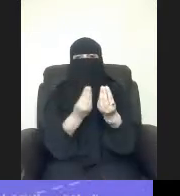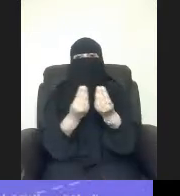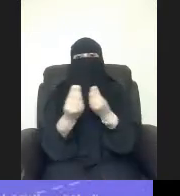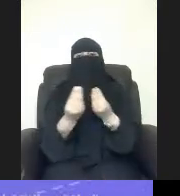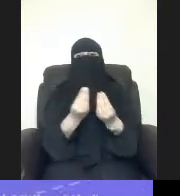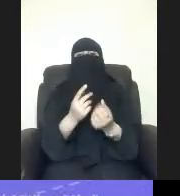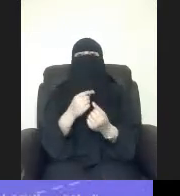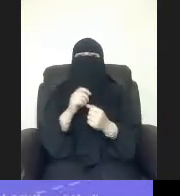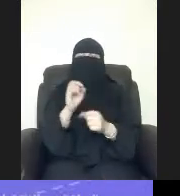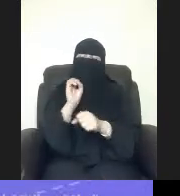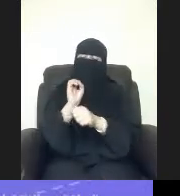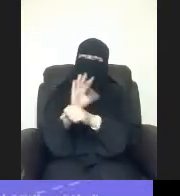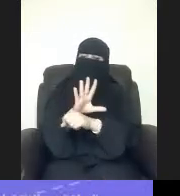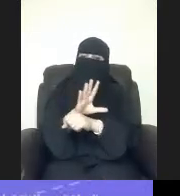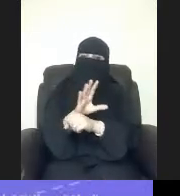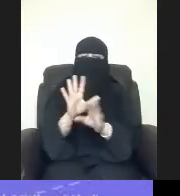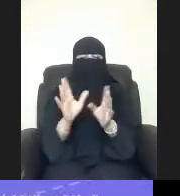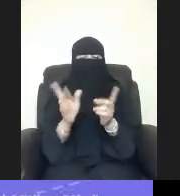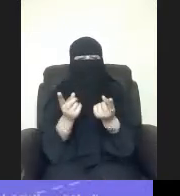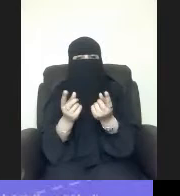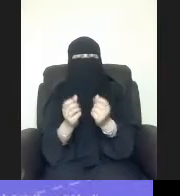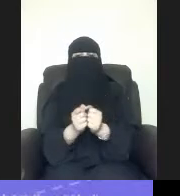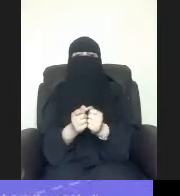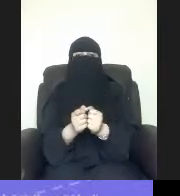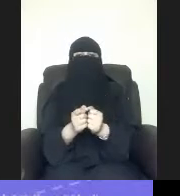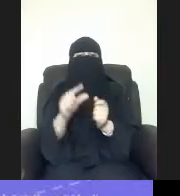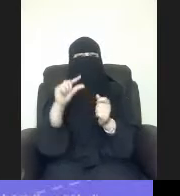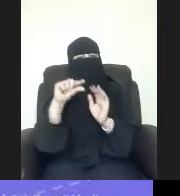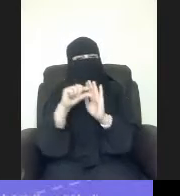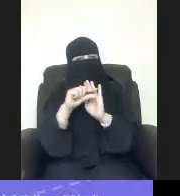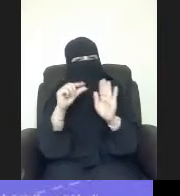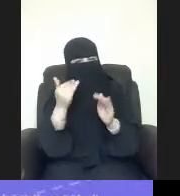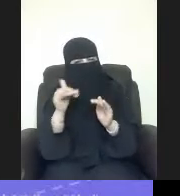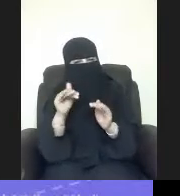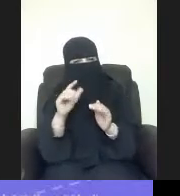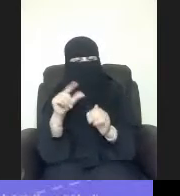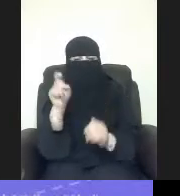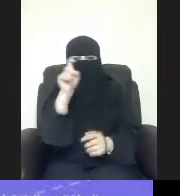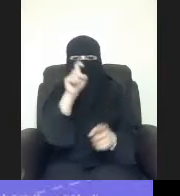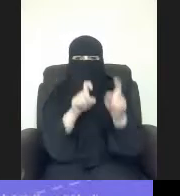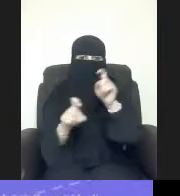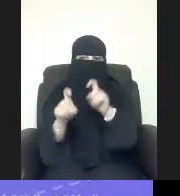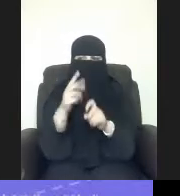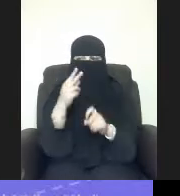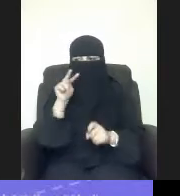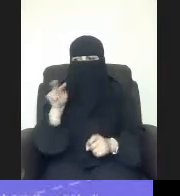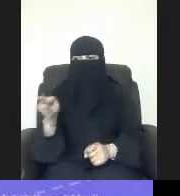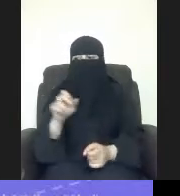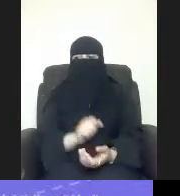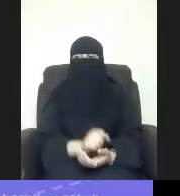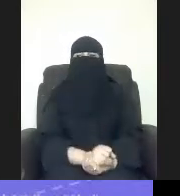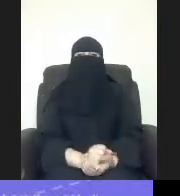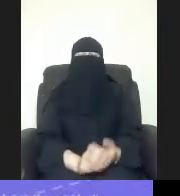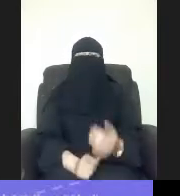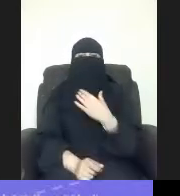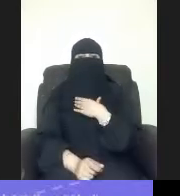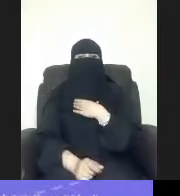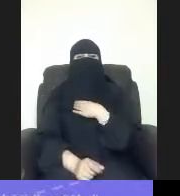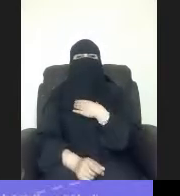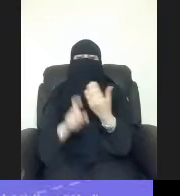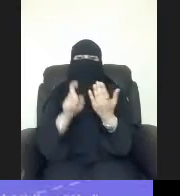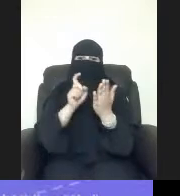الأسئلة. كما ندعو الجميع للمشاركة في بادلة الجلسة لعرض